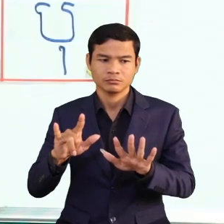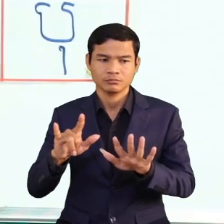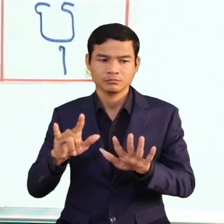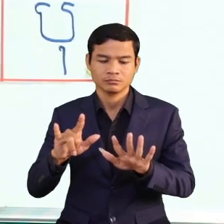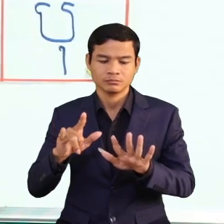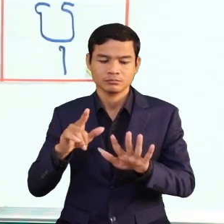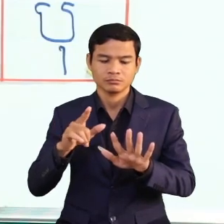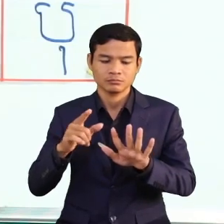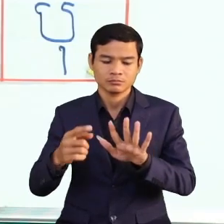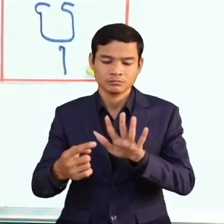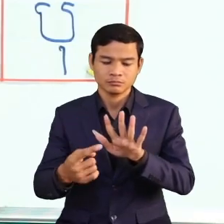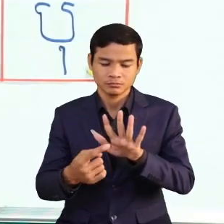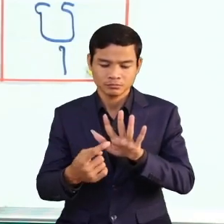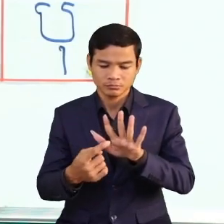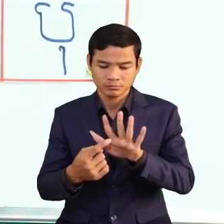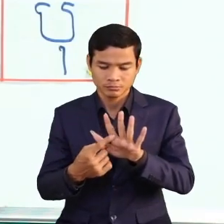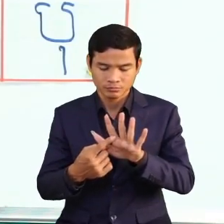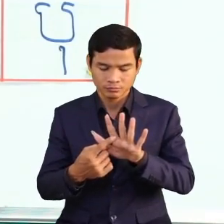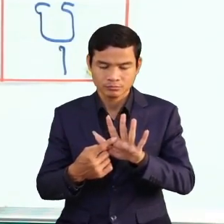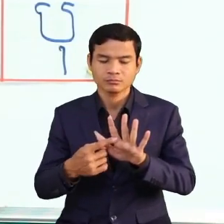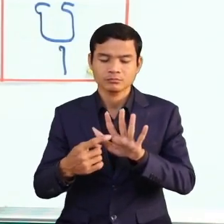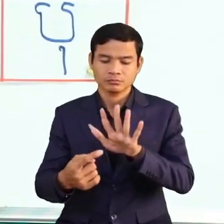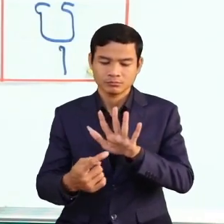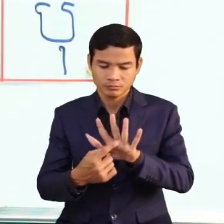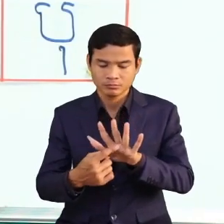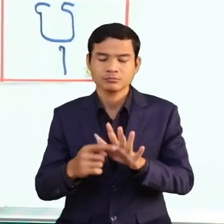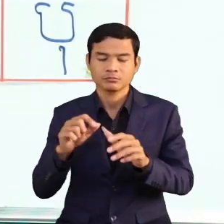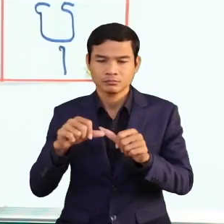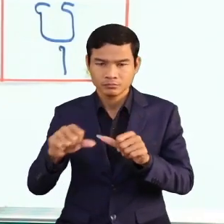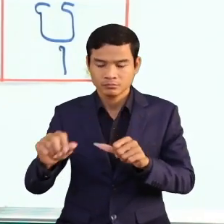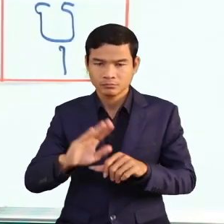ប៉ឺចាបន្តទៀត